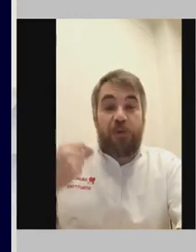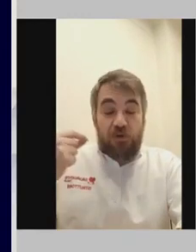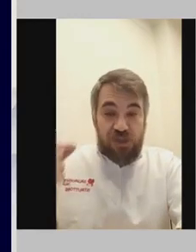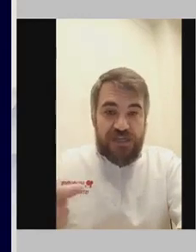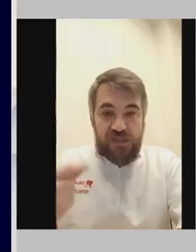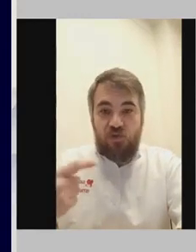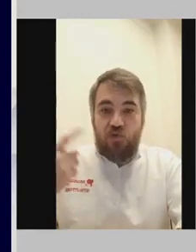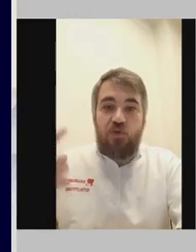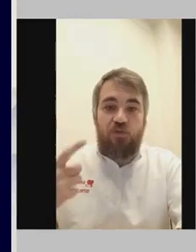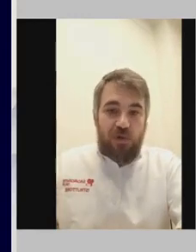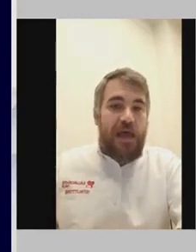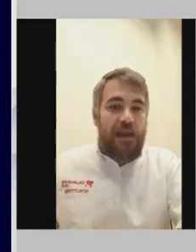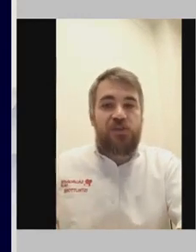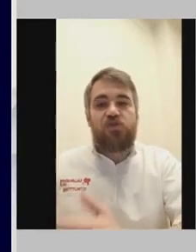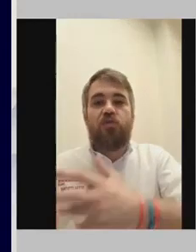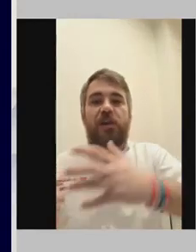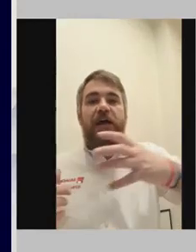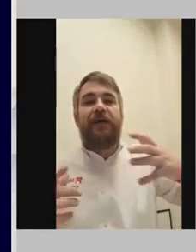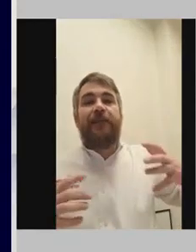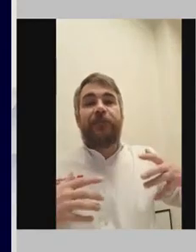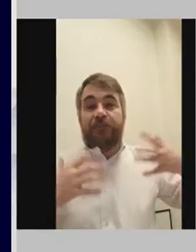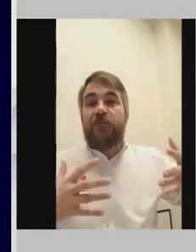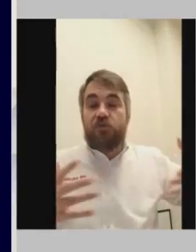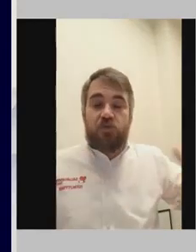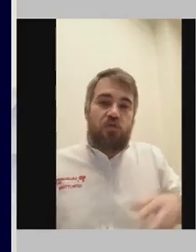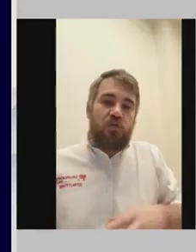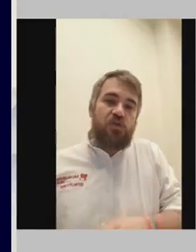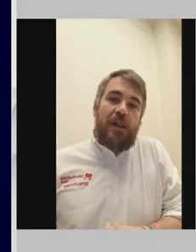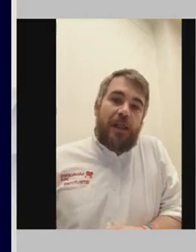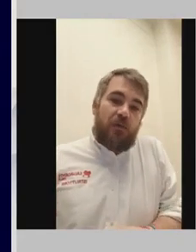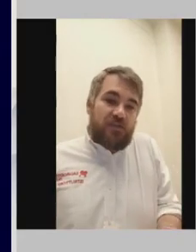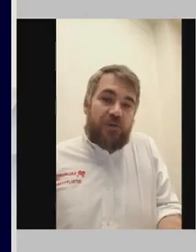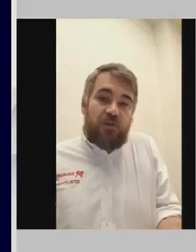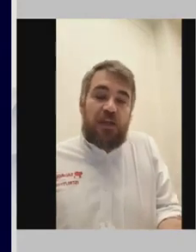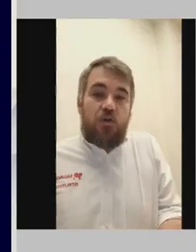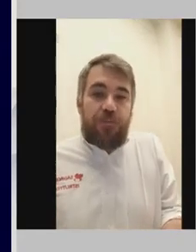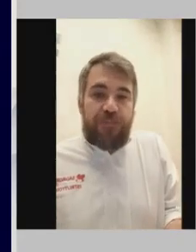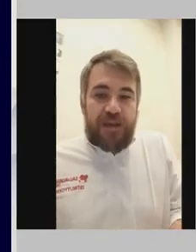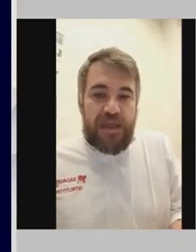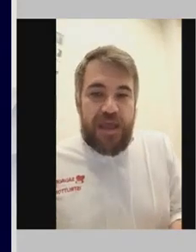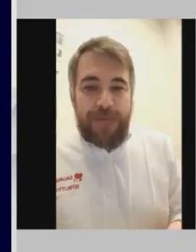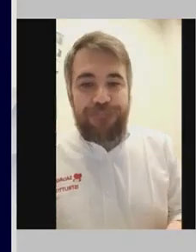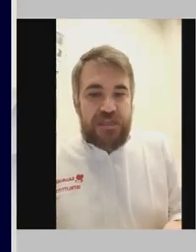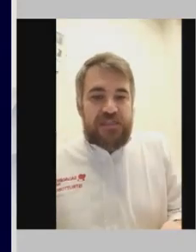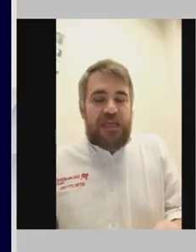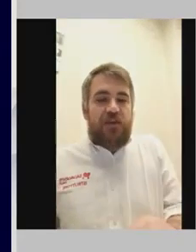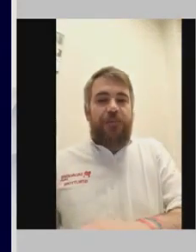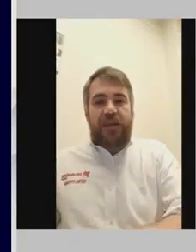un processo culturale sul primo soccorso. Questo ve lo dico perché se io